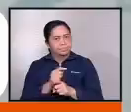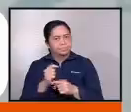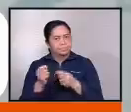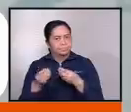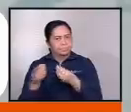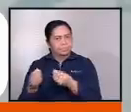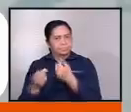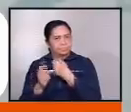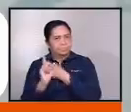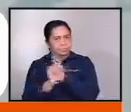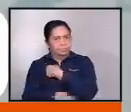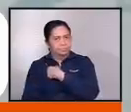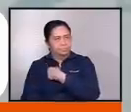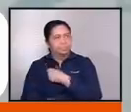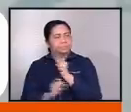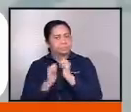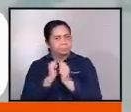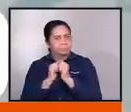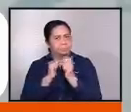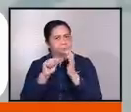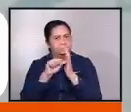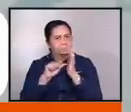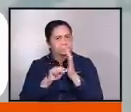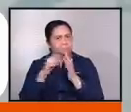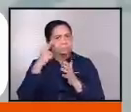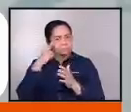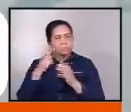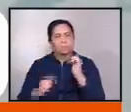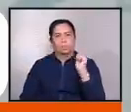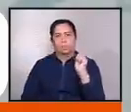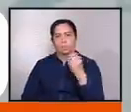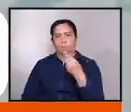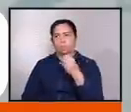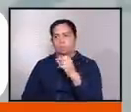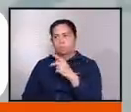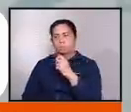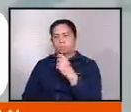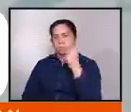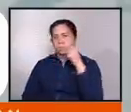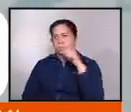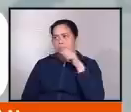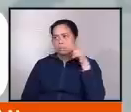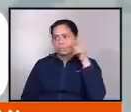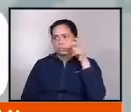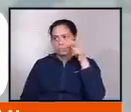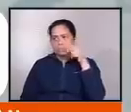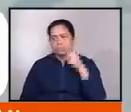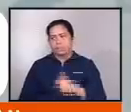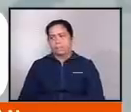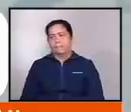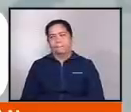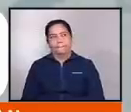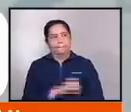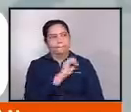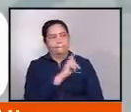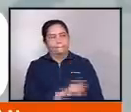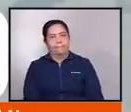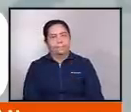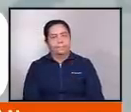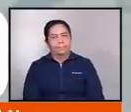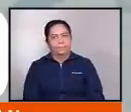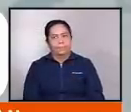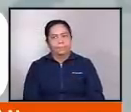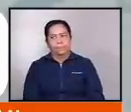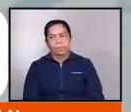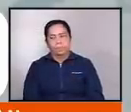parusa sa kanya. Yun pong ibig sabihin ni Attorney Paul, madam. Okay. Hindi ko po kasi narinig yung sinabi ni Attorney. Apo. Pasensya na po. Apo.